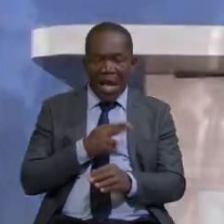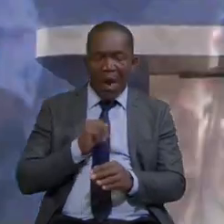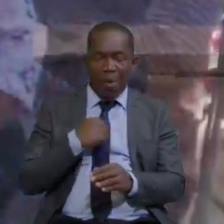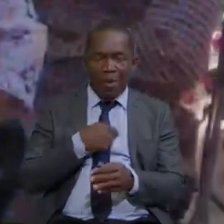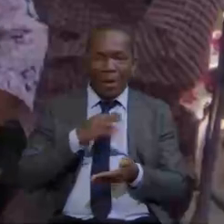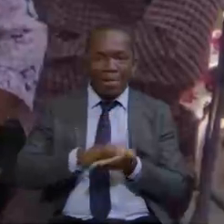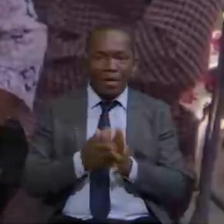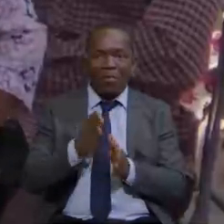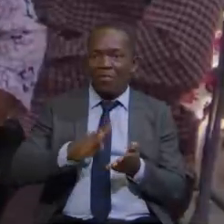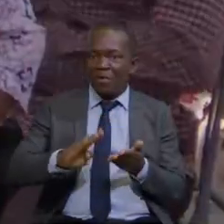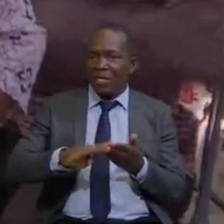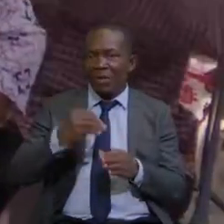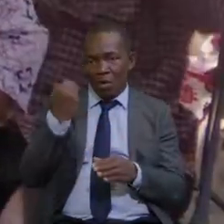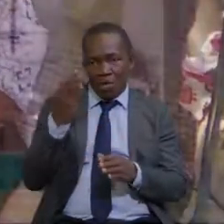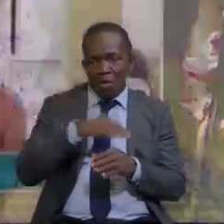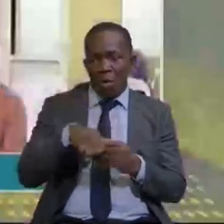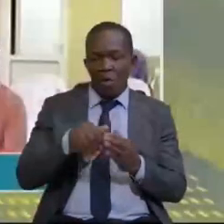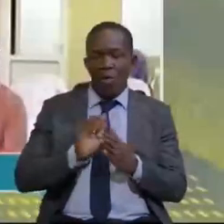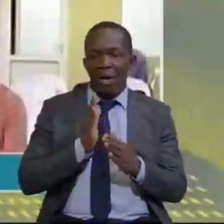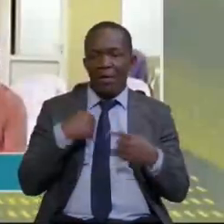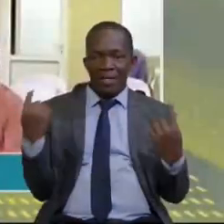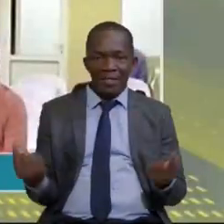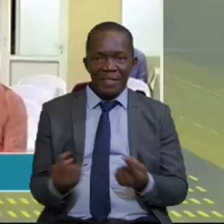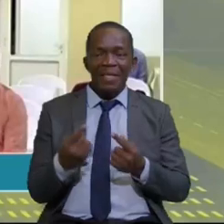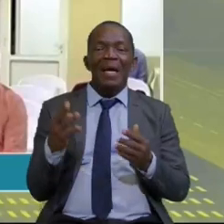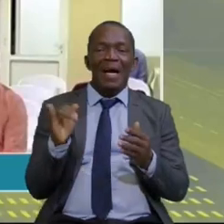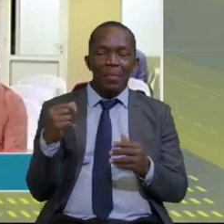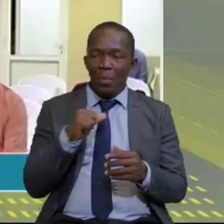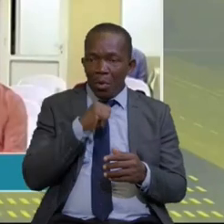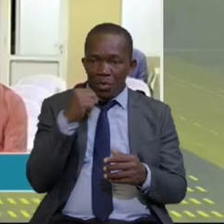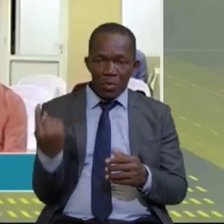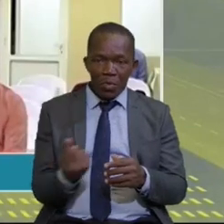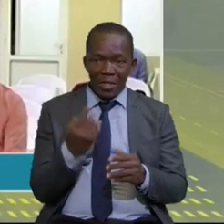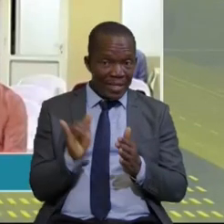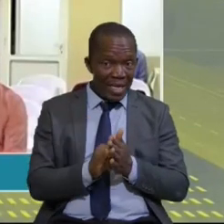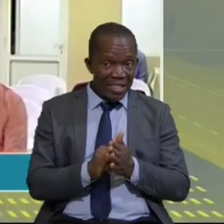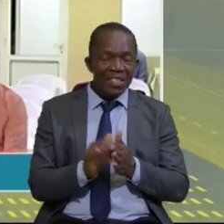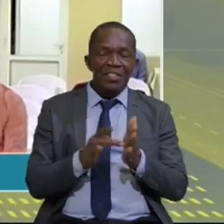non seulement que nous sommes pardonnés, mais cet avocat céleste a la puissance de nous libérer.